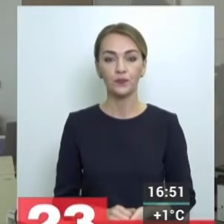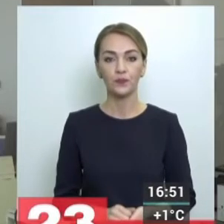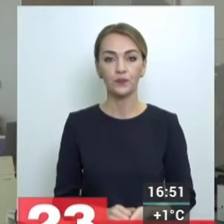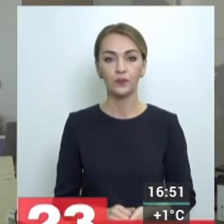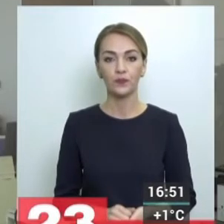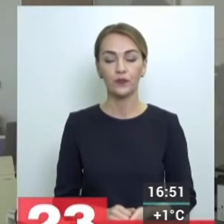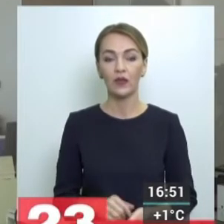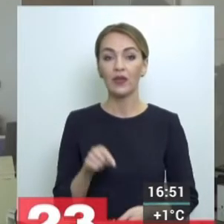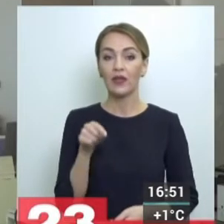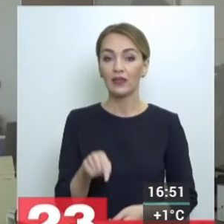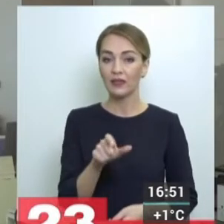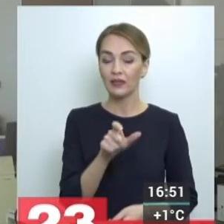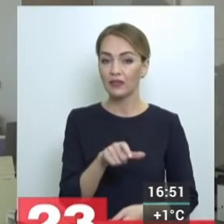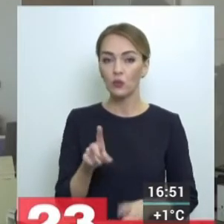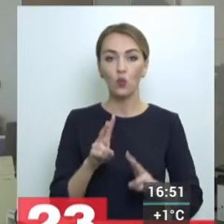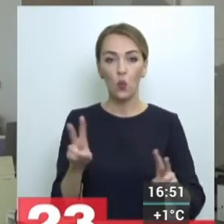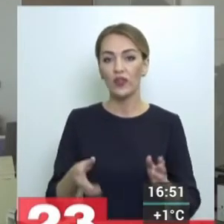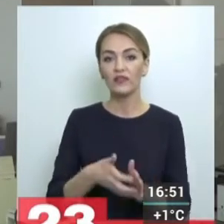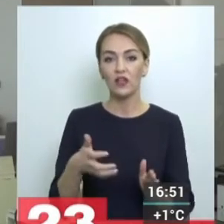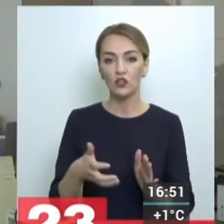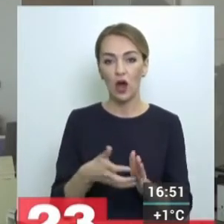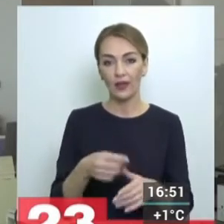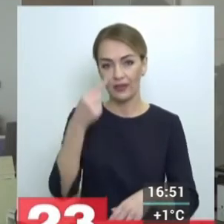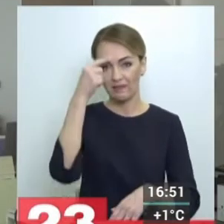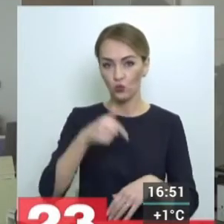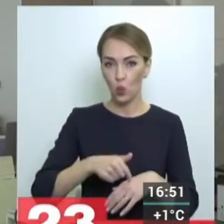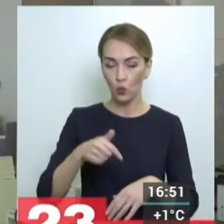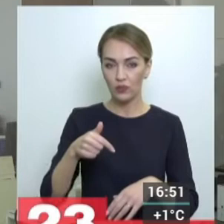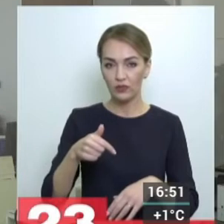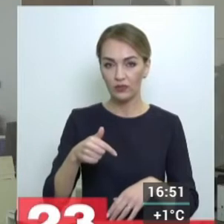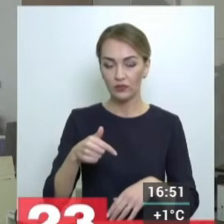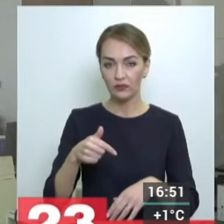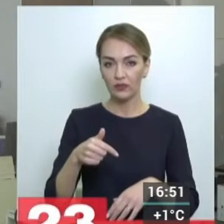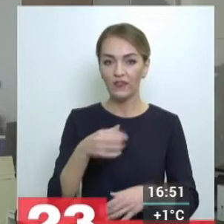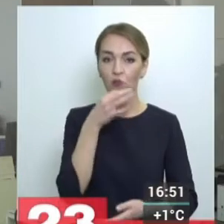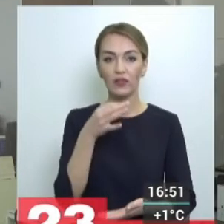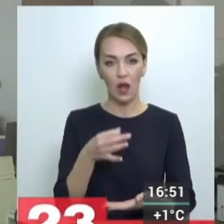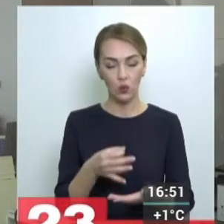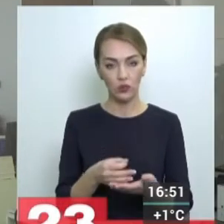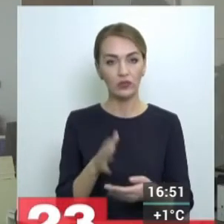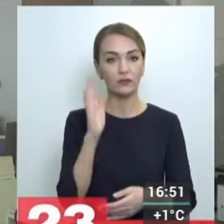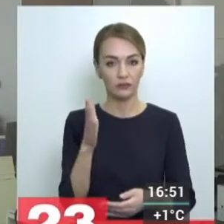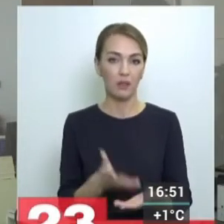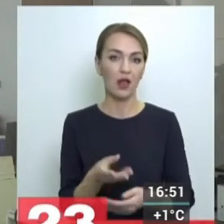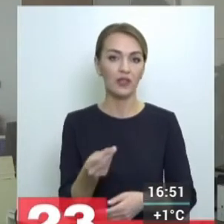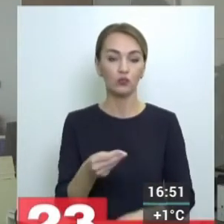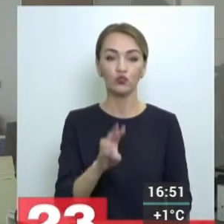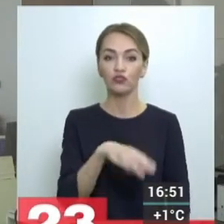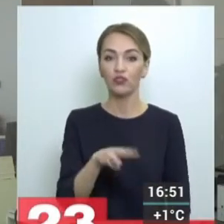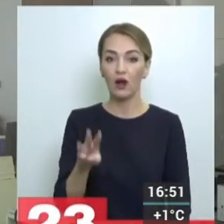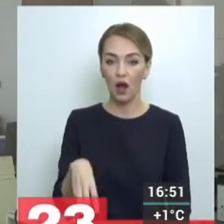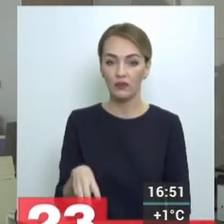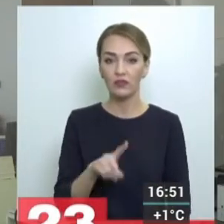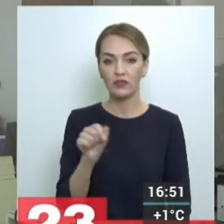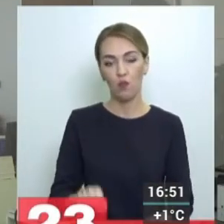Ті, у кого не вистачає свідомості і відповідальності, платитимуть штрафи